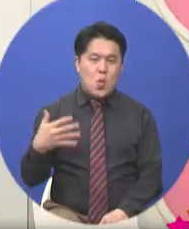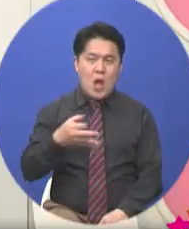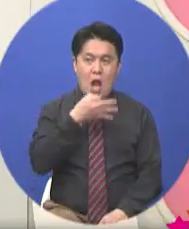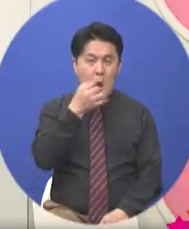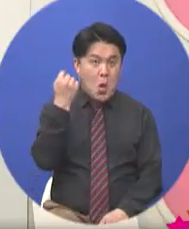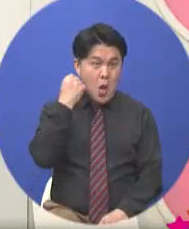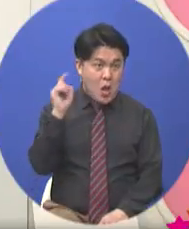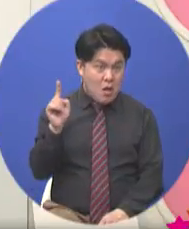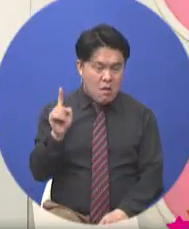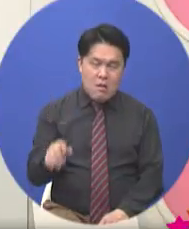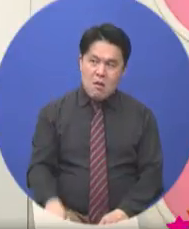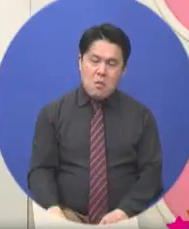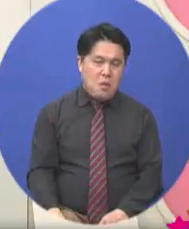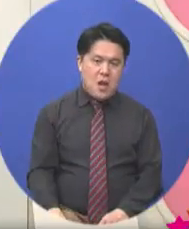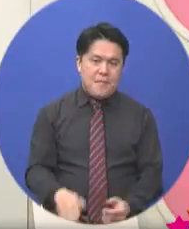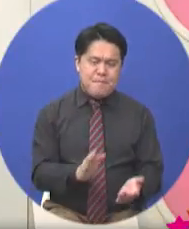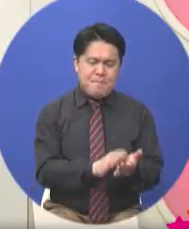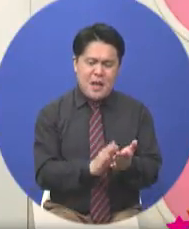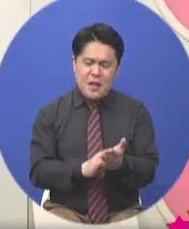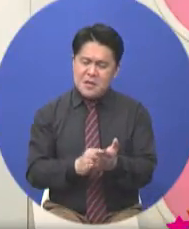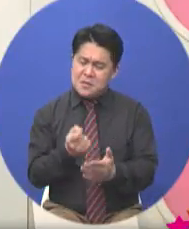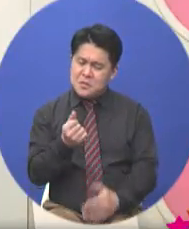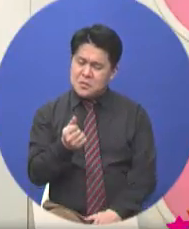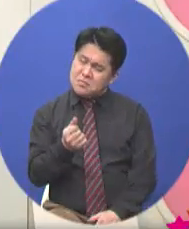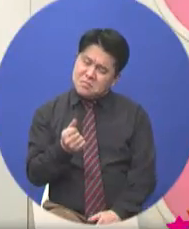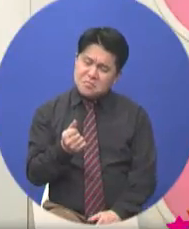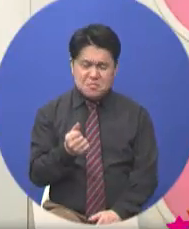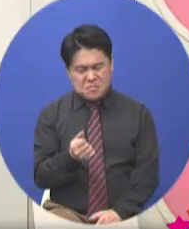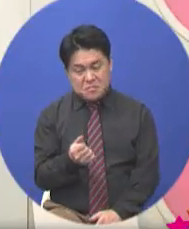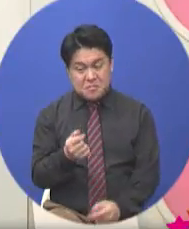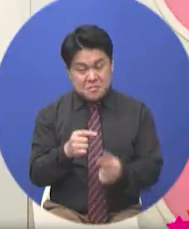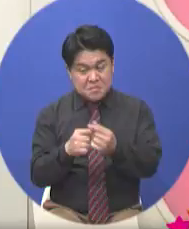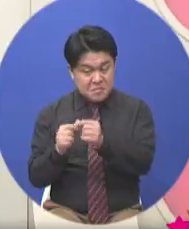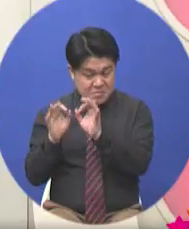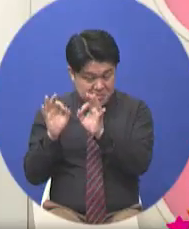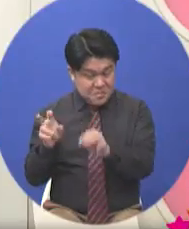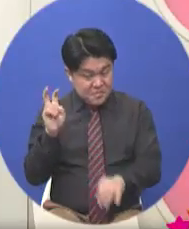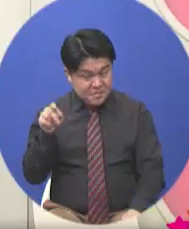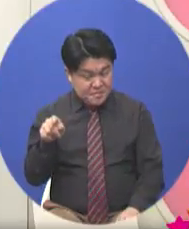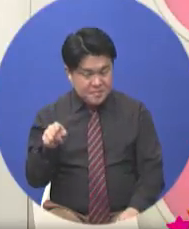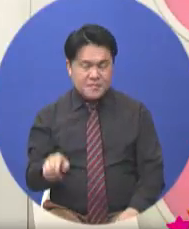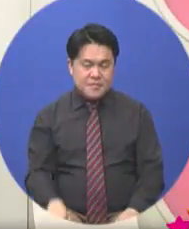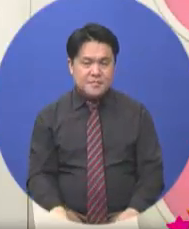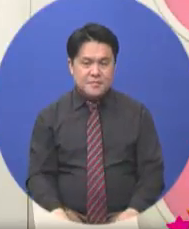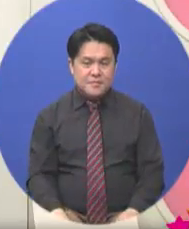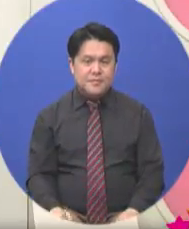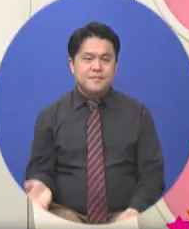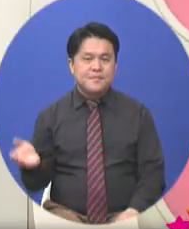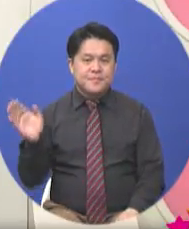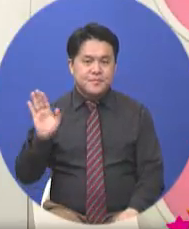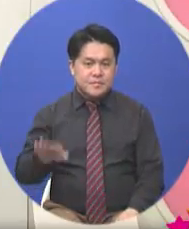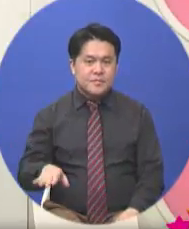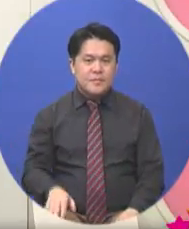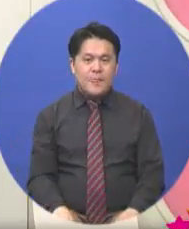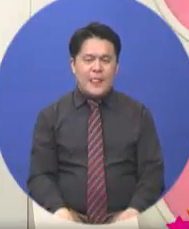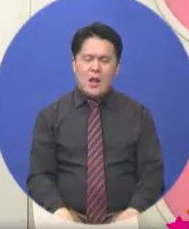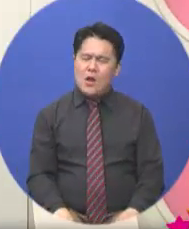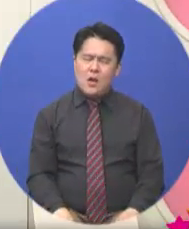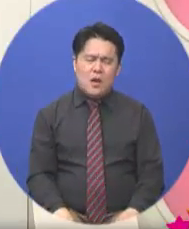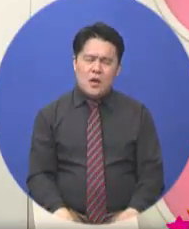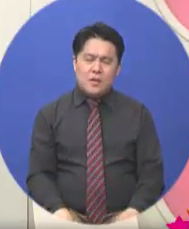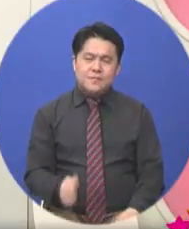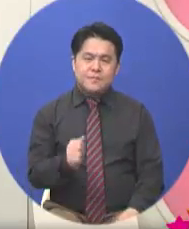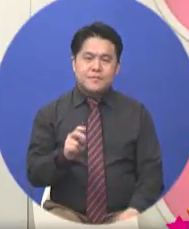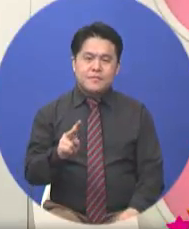소리가 예? 박자는 조금 뭐 이렇게 자막을 중간쯤에다가 보면서 그런데